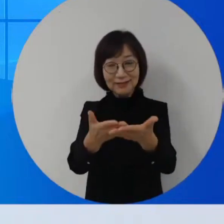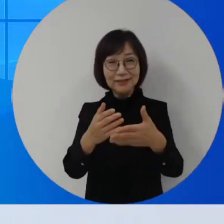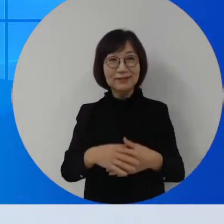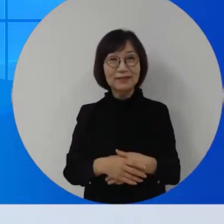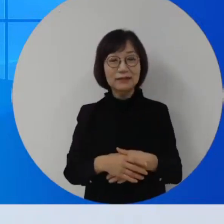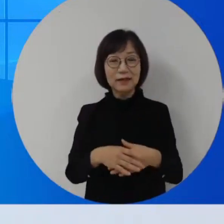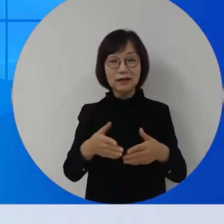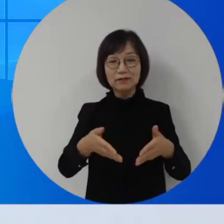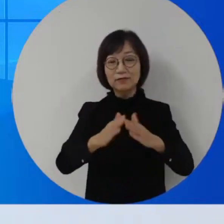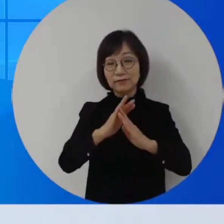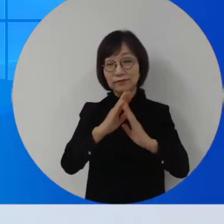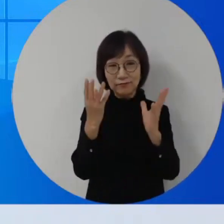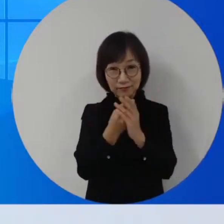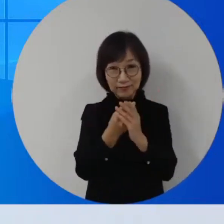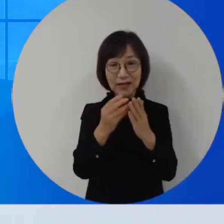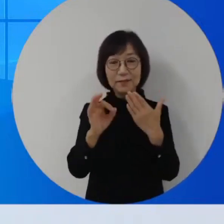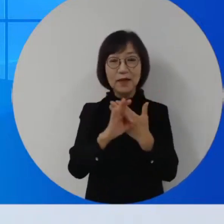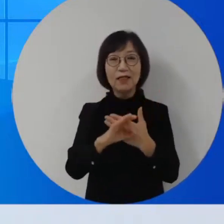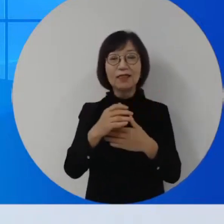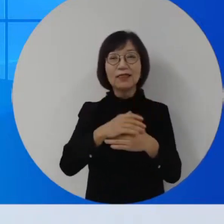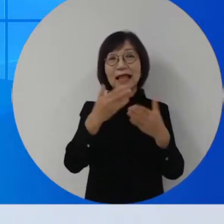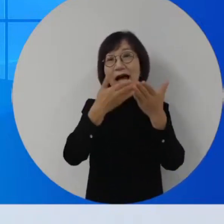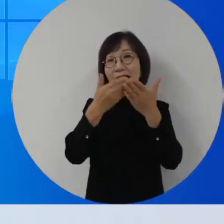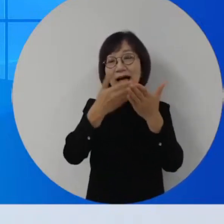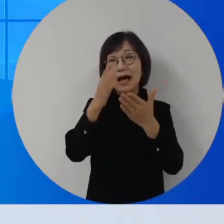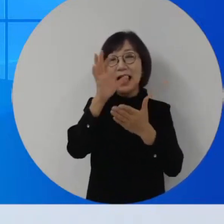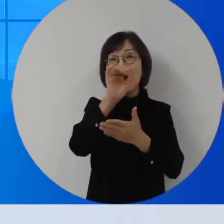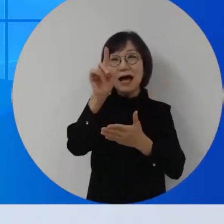이렇게 네이버 웨일 아이콘이 바탕화면에